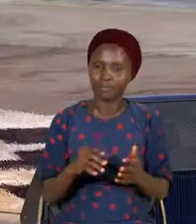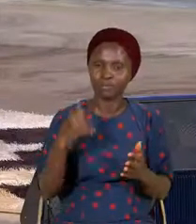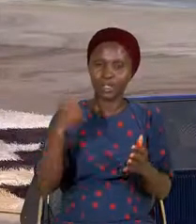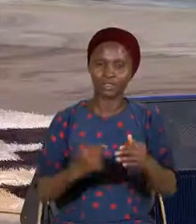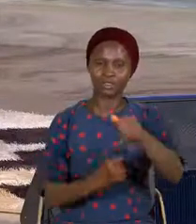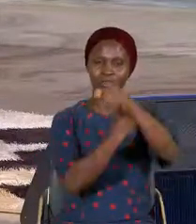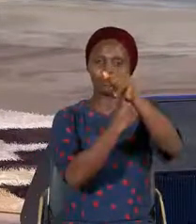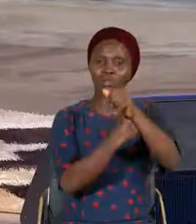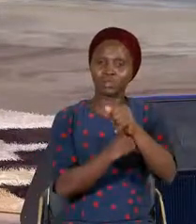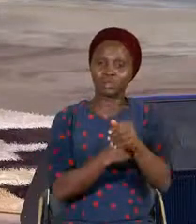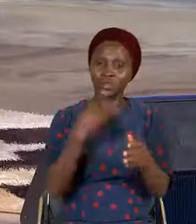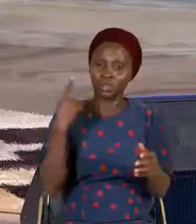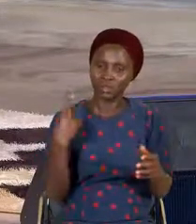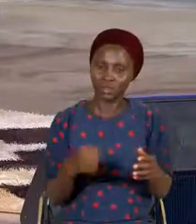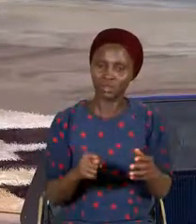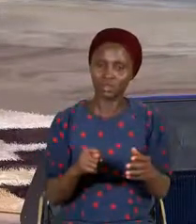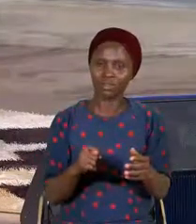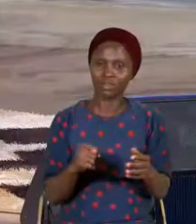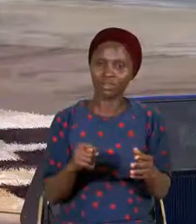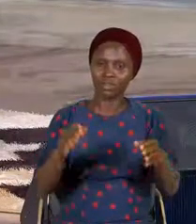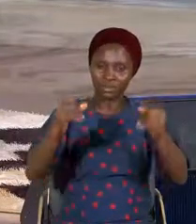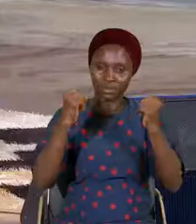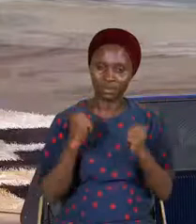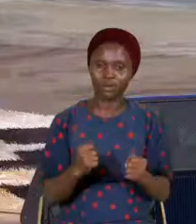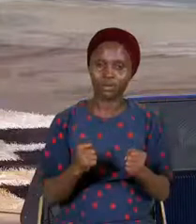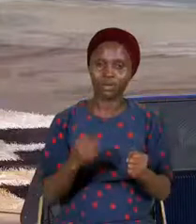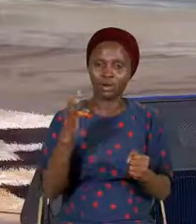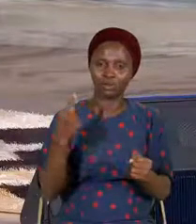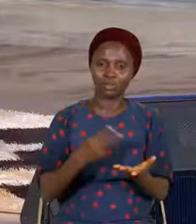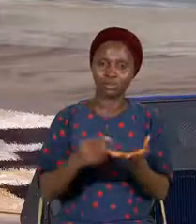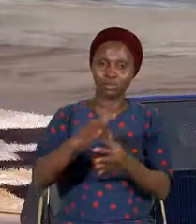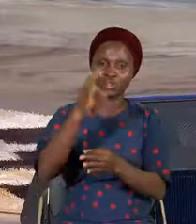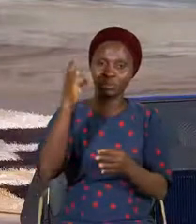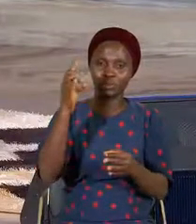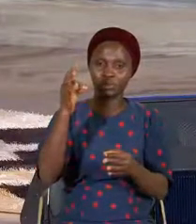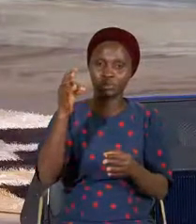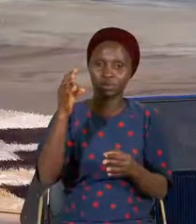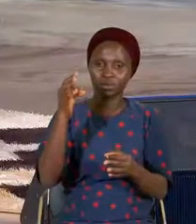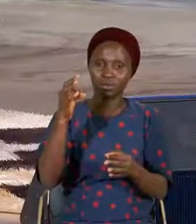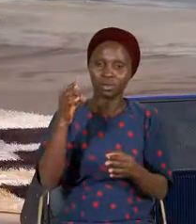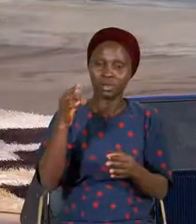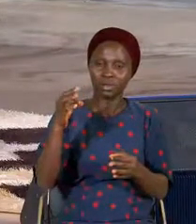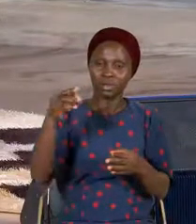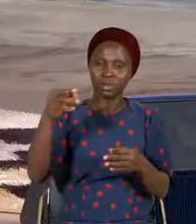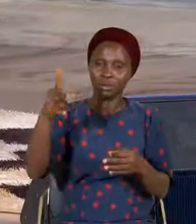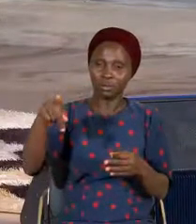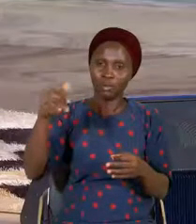il le soutient, la puissance du Saint-Esprit. L'apôtre Paul